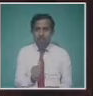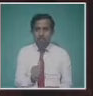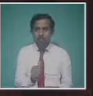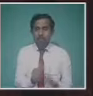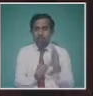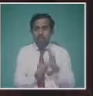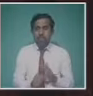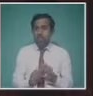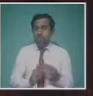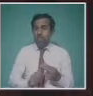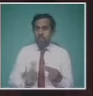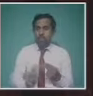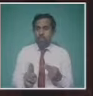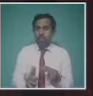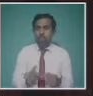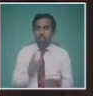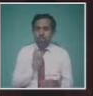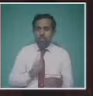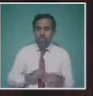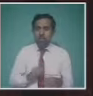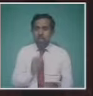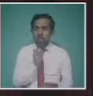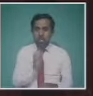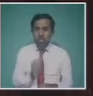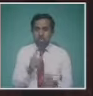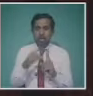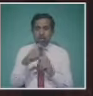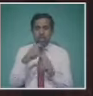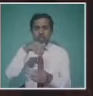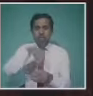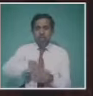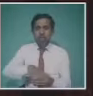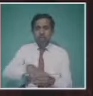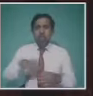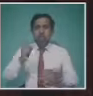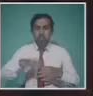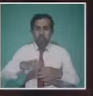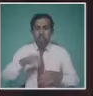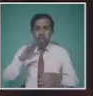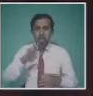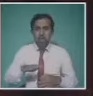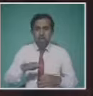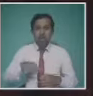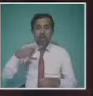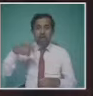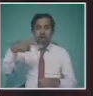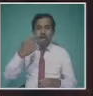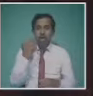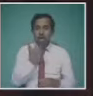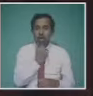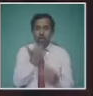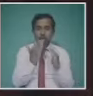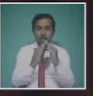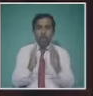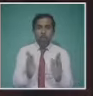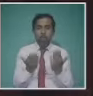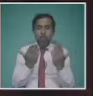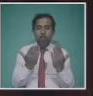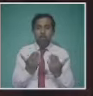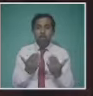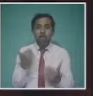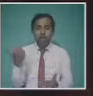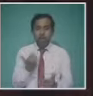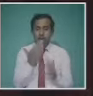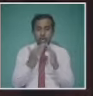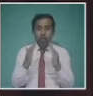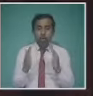යට කරන්න හදන්න බෑ ඒක ඇත්ත ප්‍රශ්නයක් ඒක නිසා අධ්‍යාපන ක්‍රමයේ තුල බරපතල ප්‍රශ්නයක් හිටානේ දලුත් පාසල් වාරේ පටන් ගන්නවා ඒ පාසල්